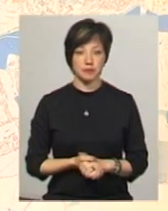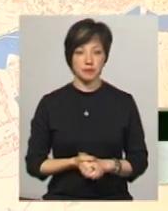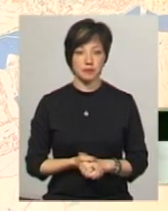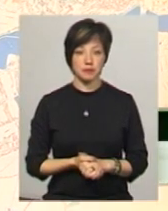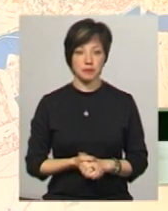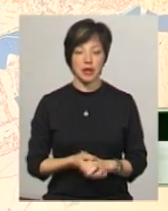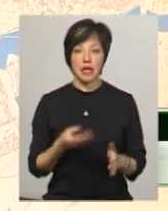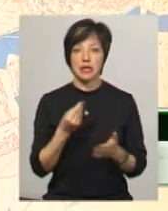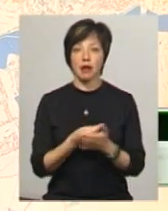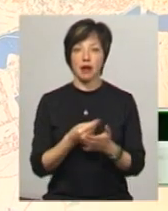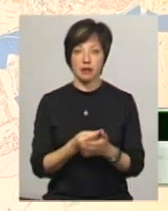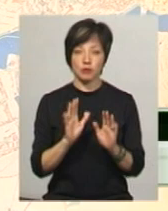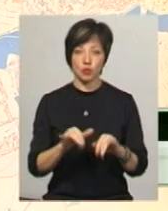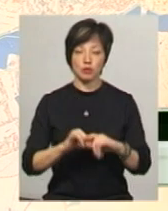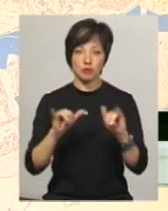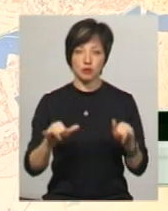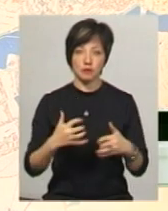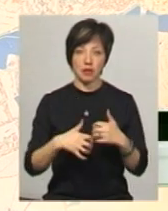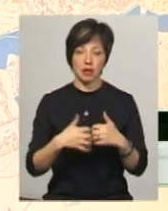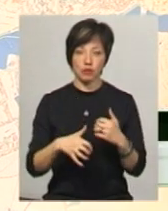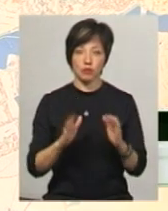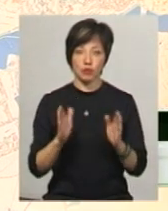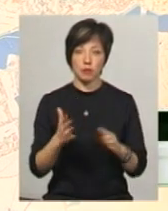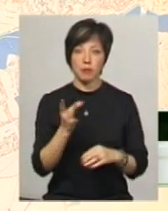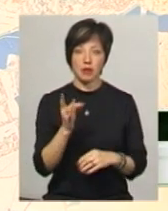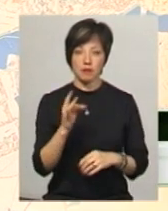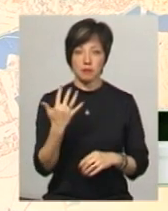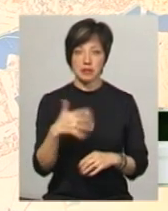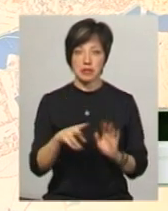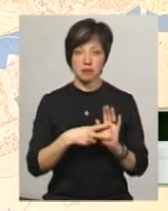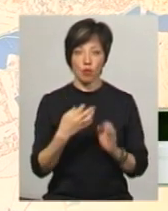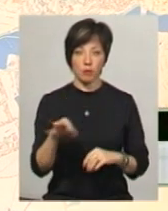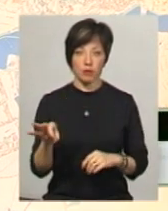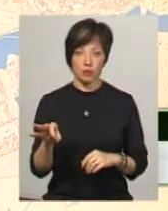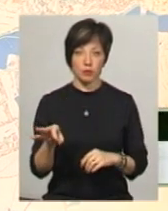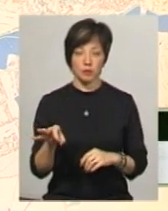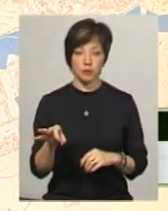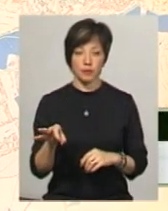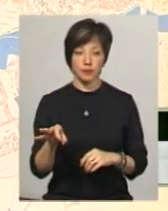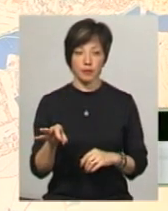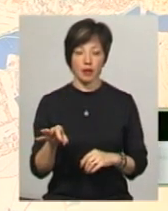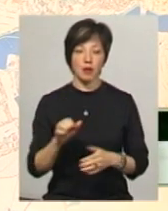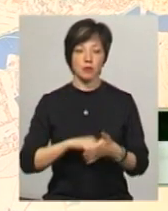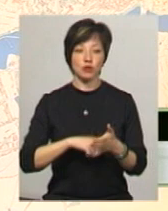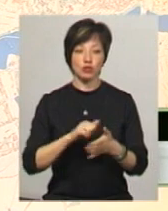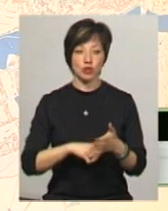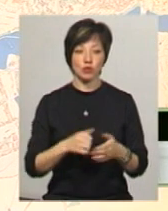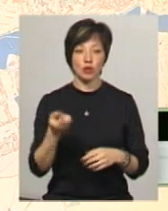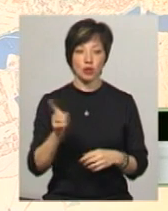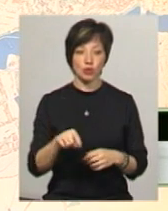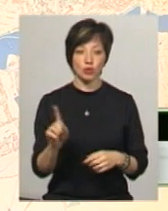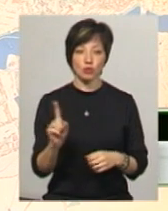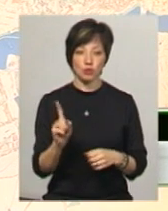в більшу сторону. В середньому це 5 гривень 57 копійок. Причиною для того,